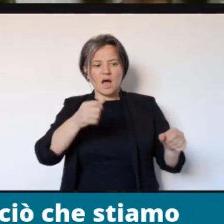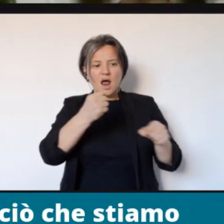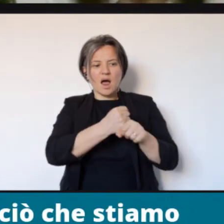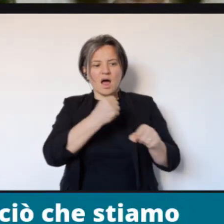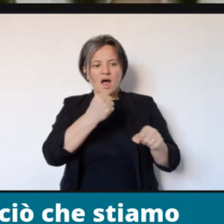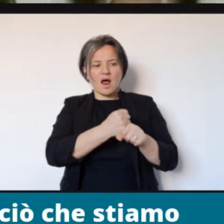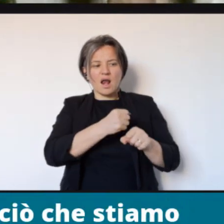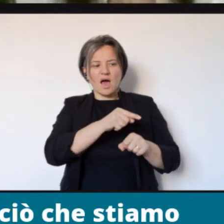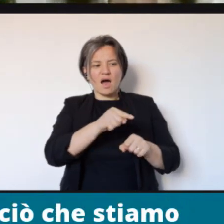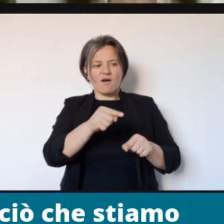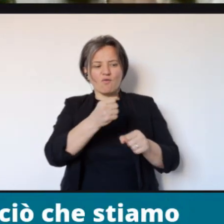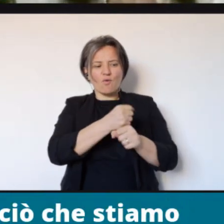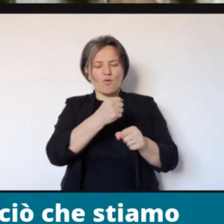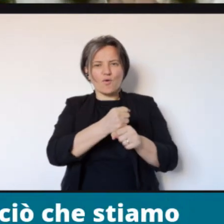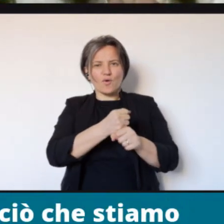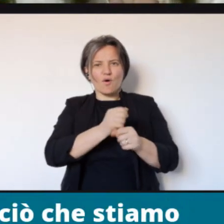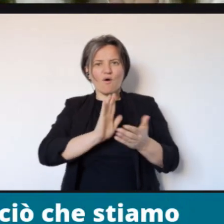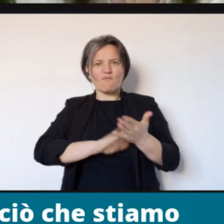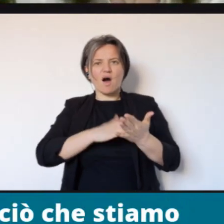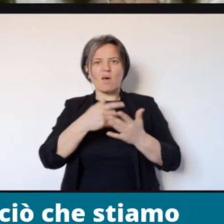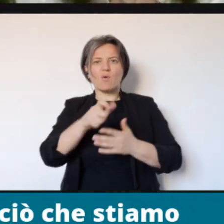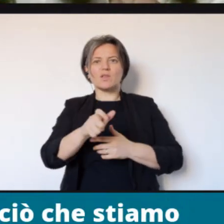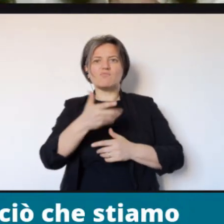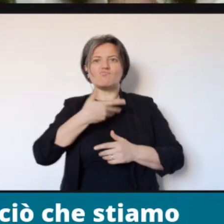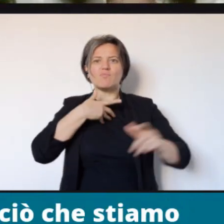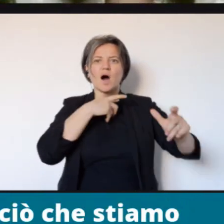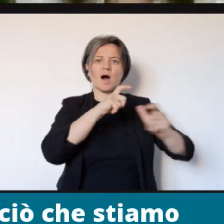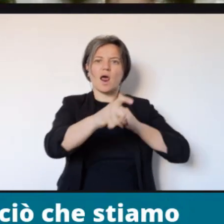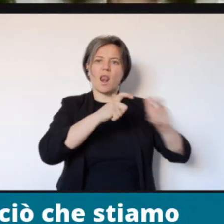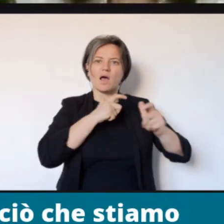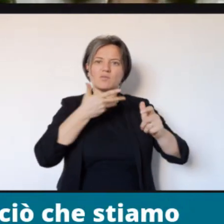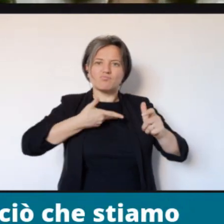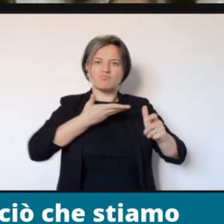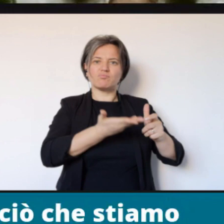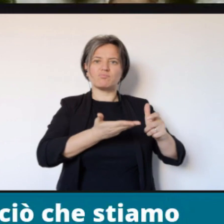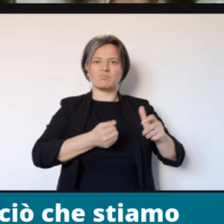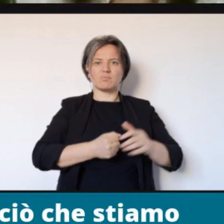il valore del lavoro è nella relazione.